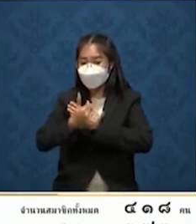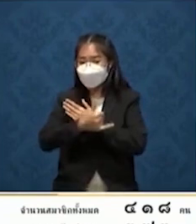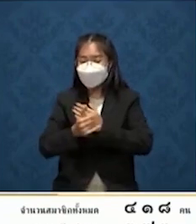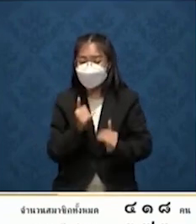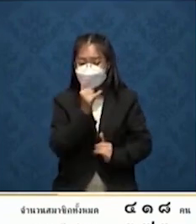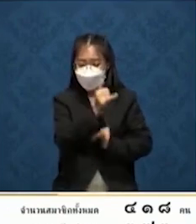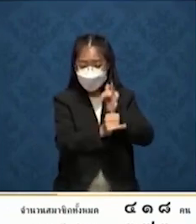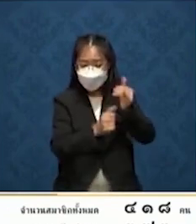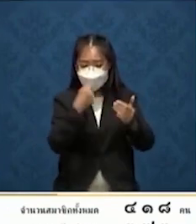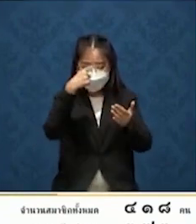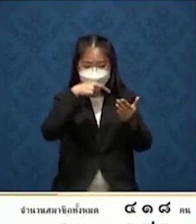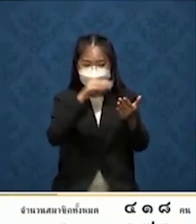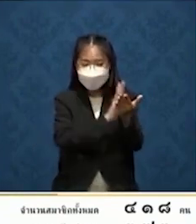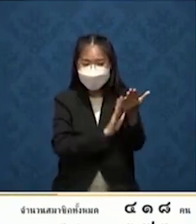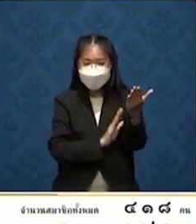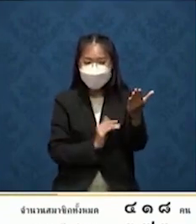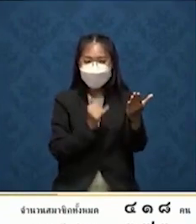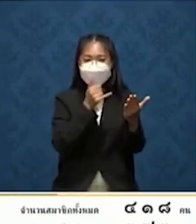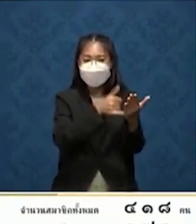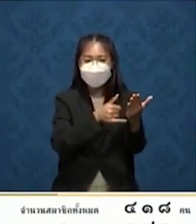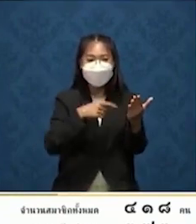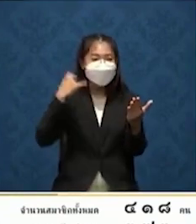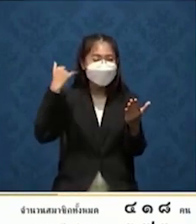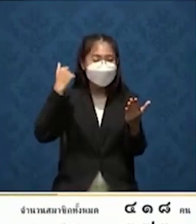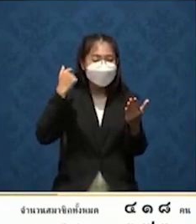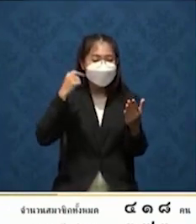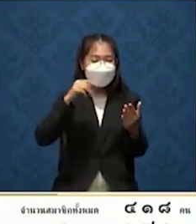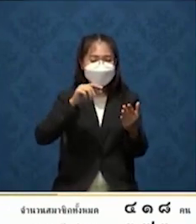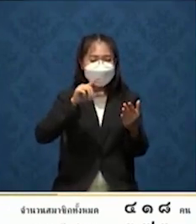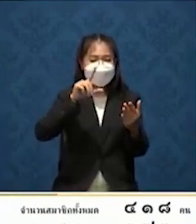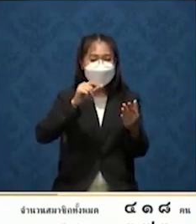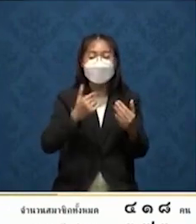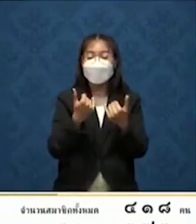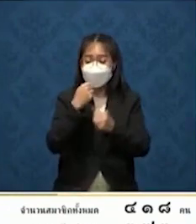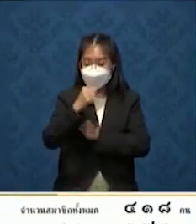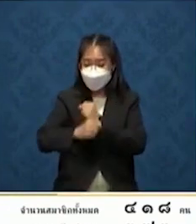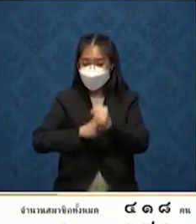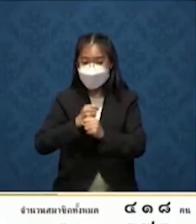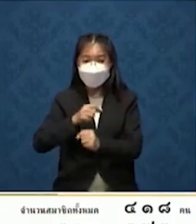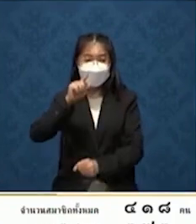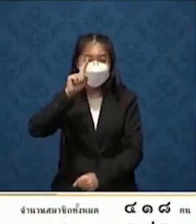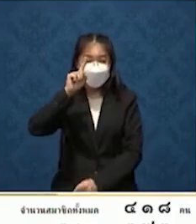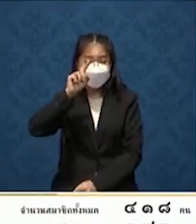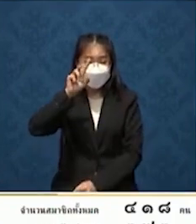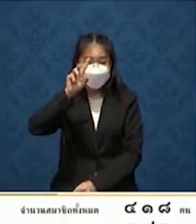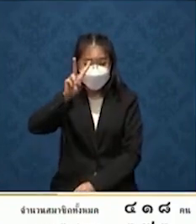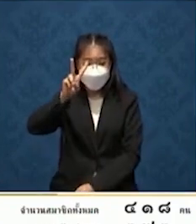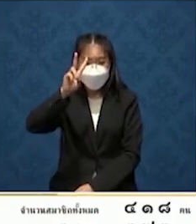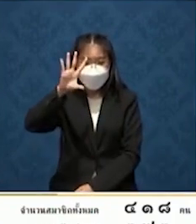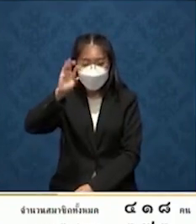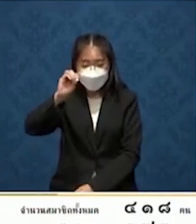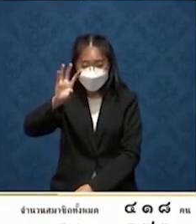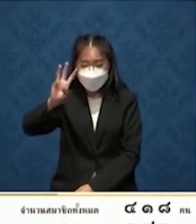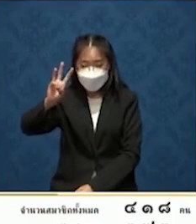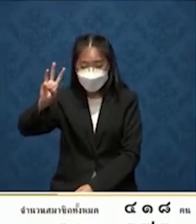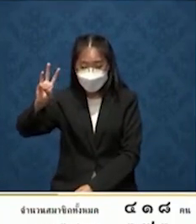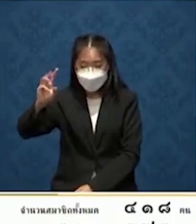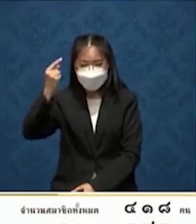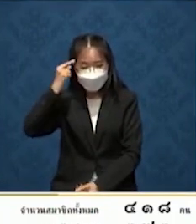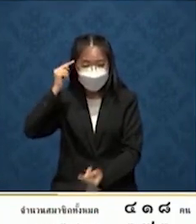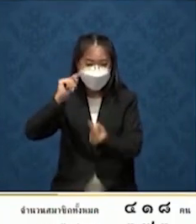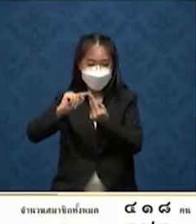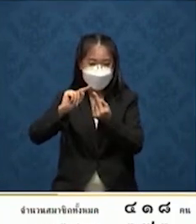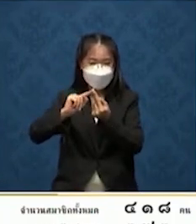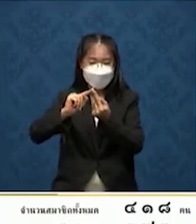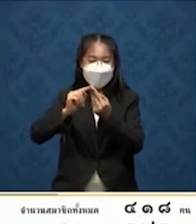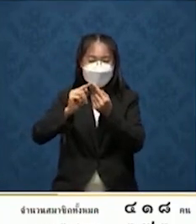ก็ในปี66เนี่ยวันนี้เนี่ยเราตั้งเป้า 27.5 ล้านคนนะครับซึ่งจะมีเม็ดเงินเข้าประเทศถึง23กว่าล้านล้านบ